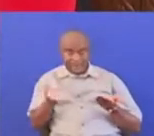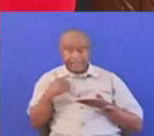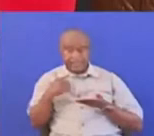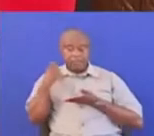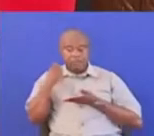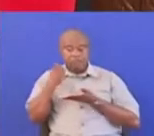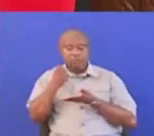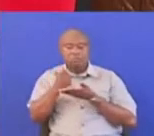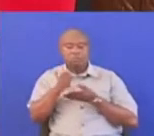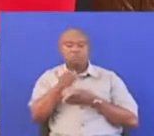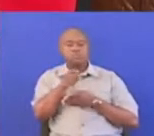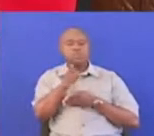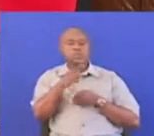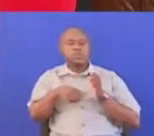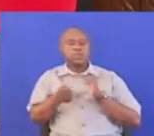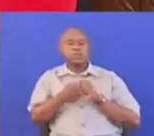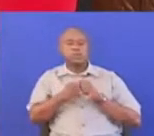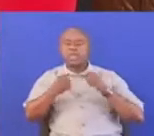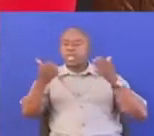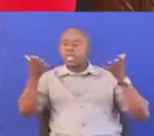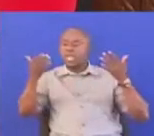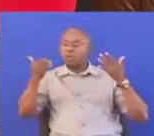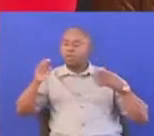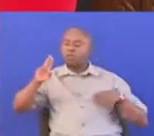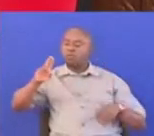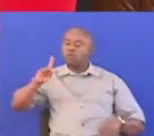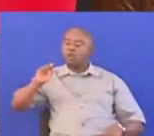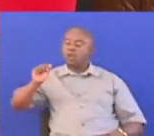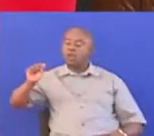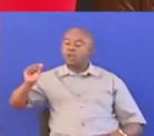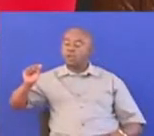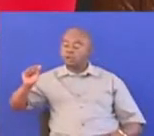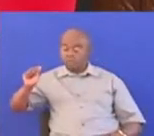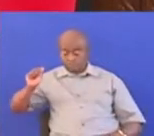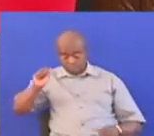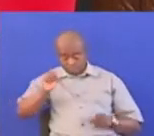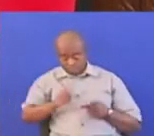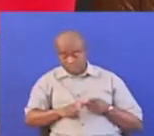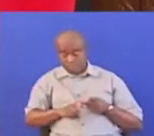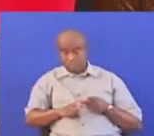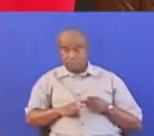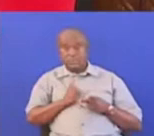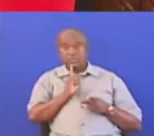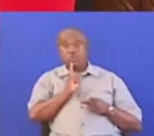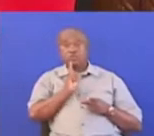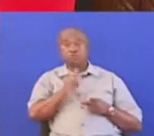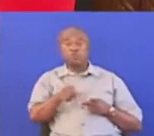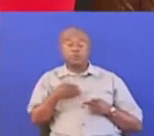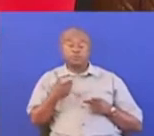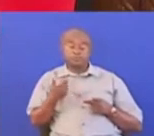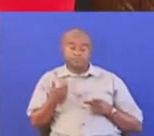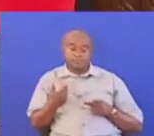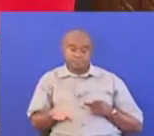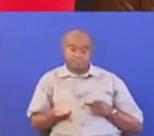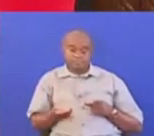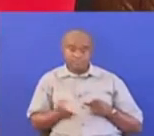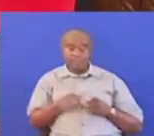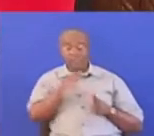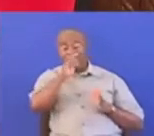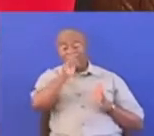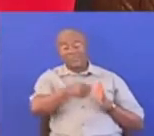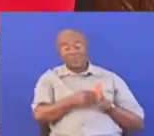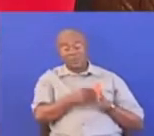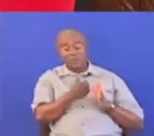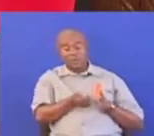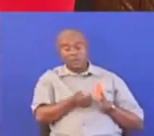wakawekeza hata kwenye mambo ya hewa ya ukaa. Lakini mbali ya hapo kutakuwa na viwanda, viko